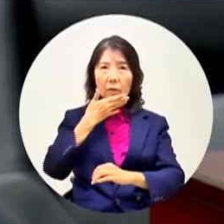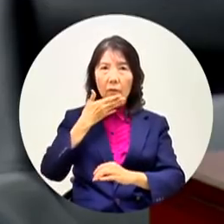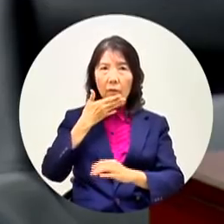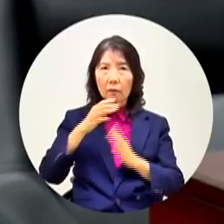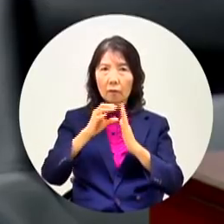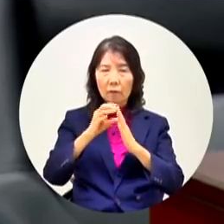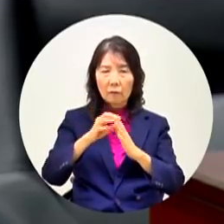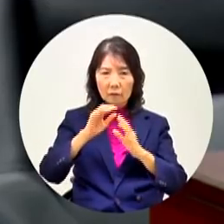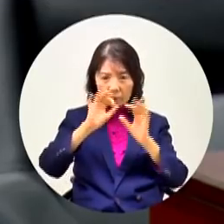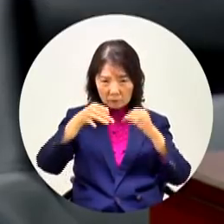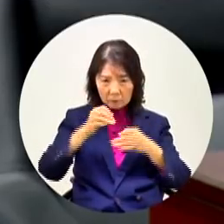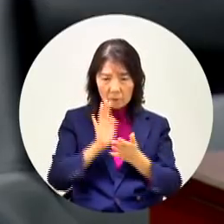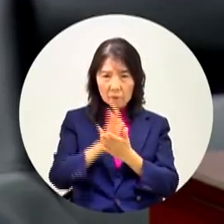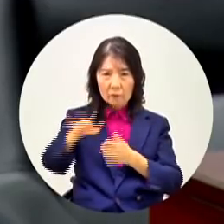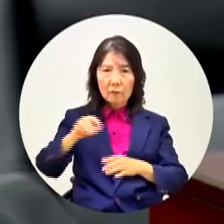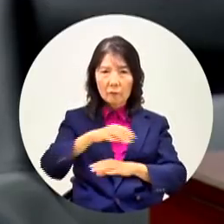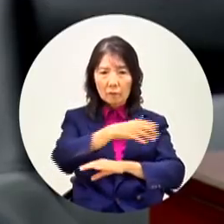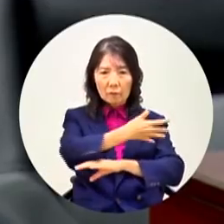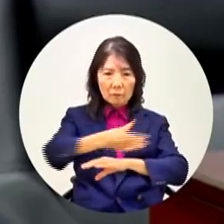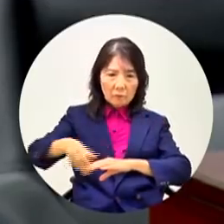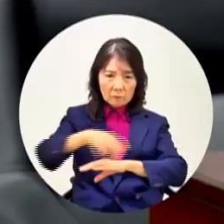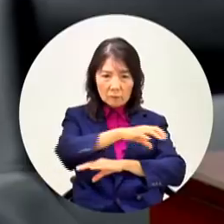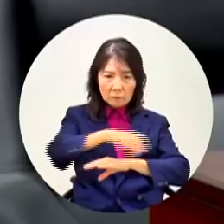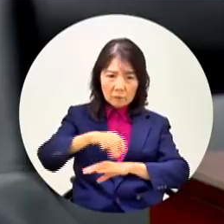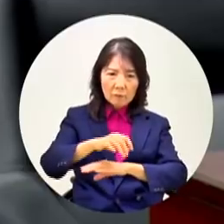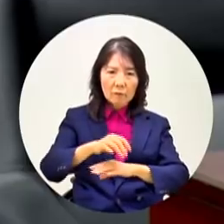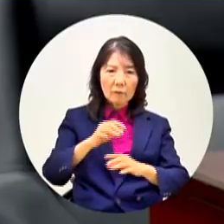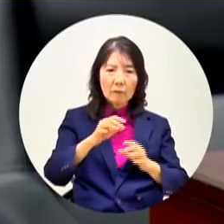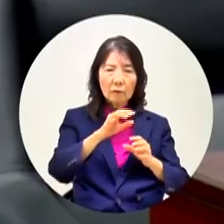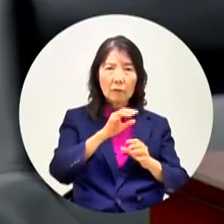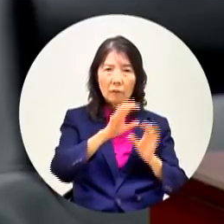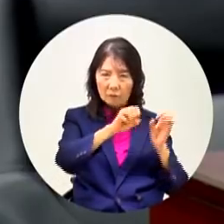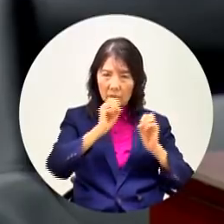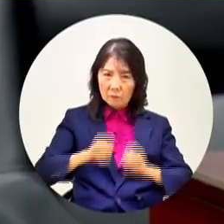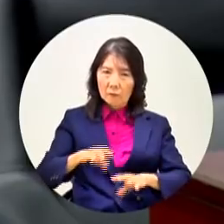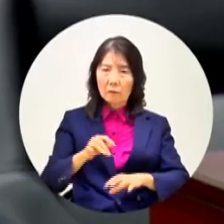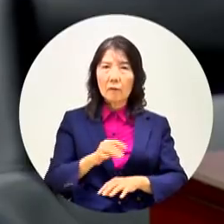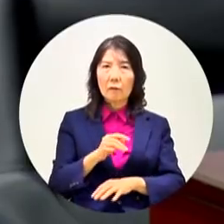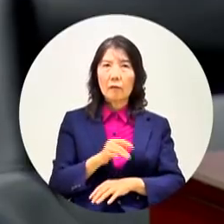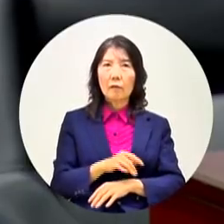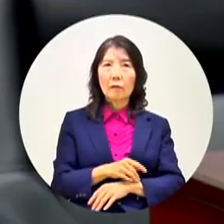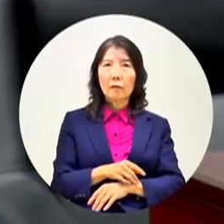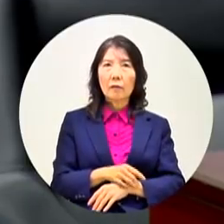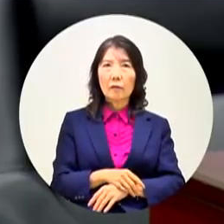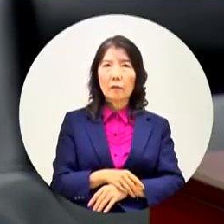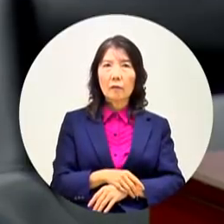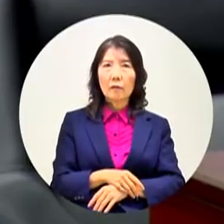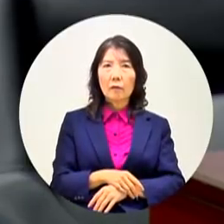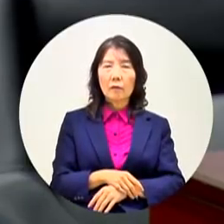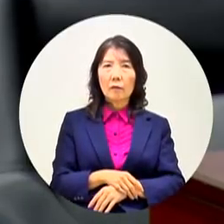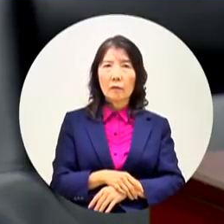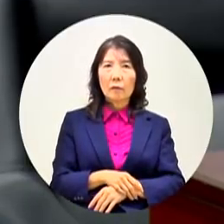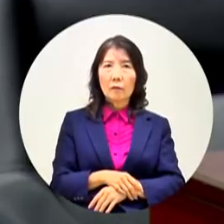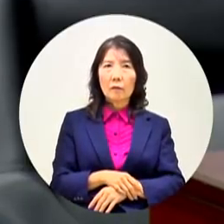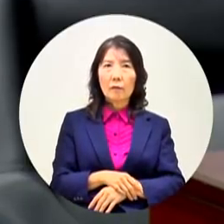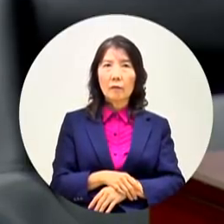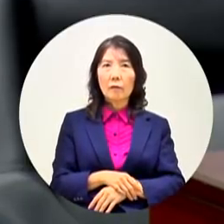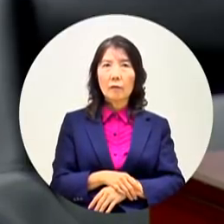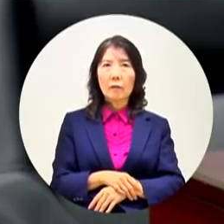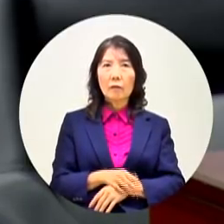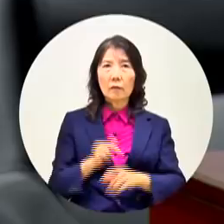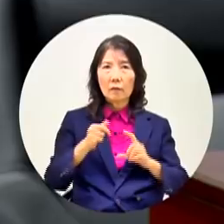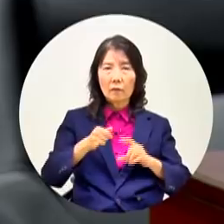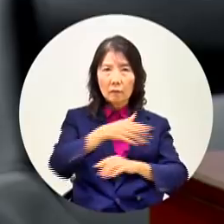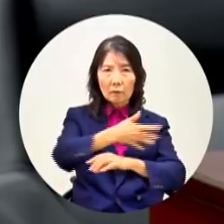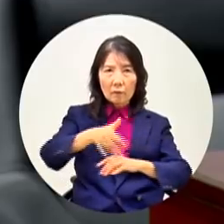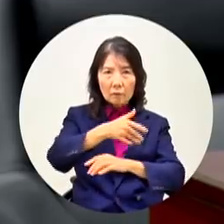检讨以后，这个水沟不用，我们就可以来给它废准，来给它废这条水沟，区域排水又给它